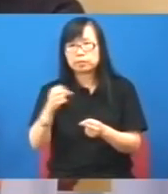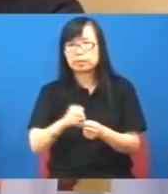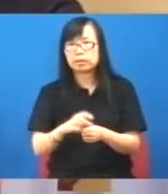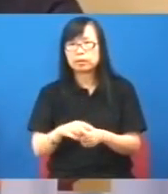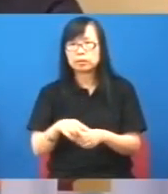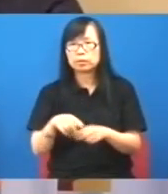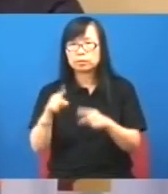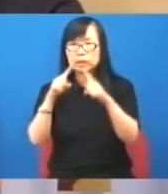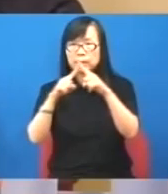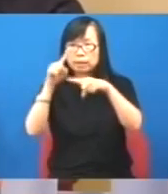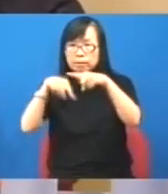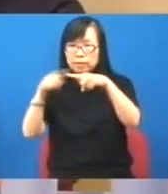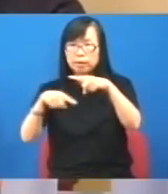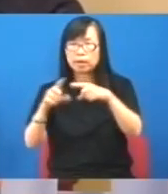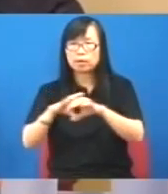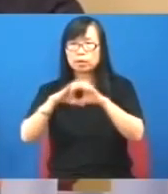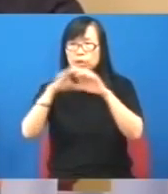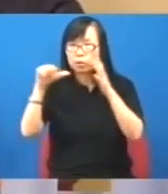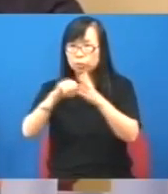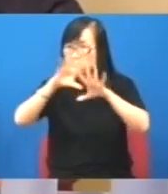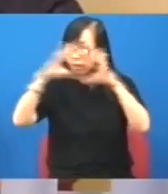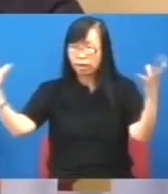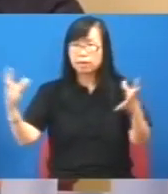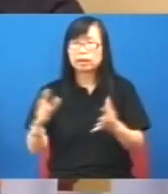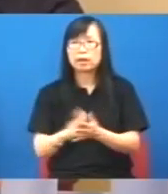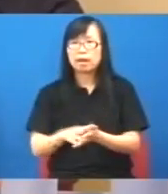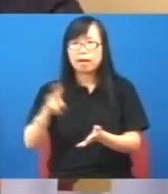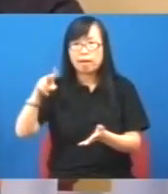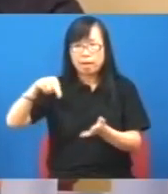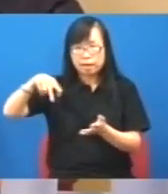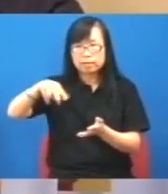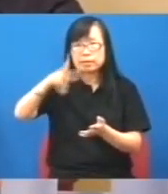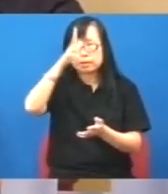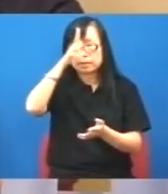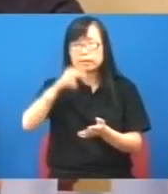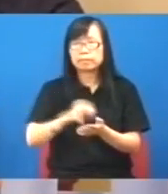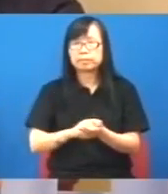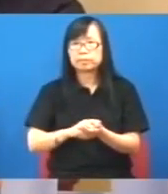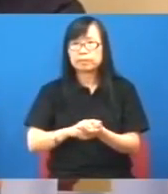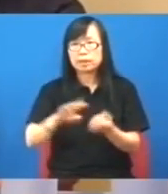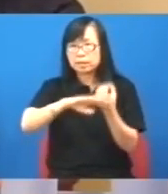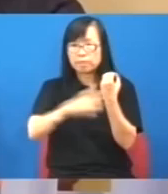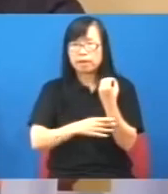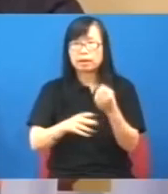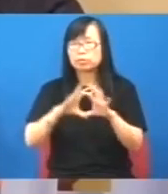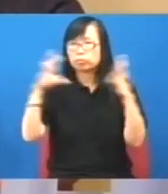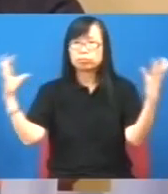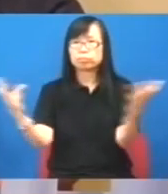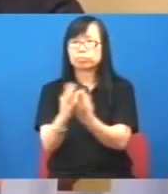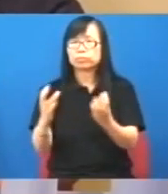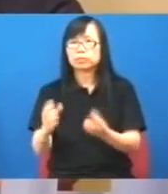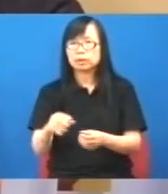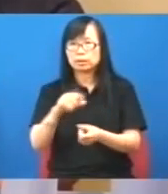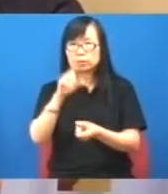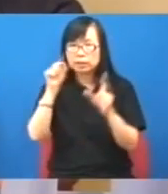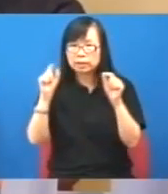國最高嘅機關集呢個行政、立法。司法的大權於一身，所以解釋法